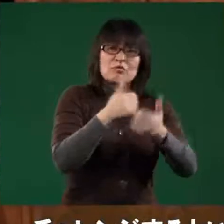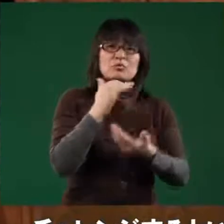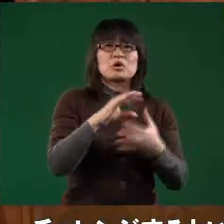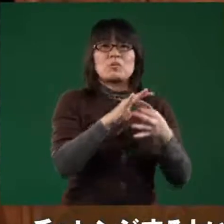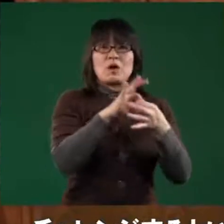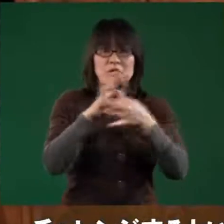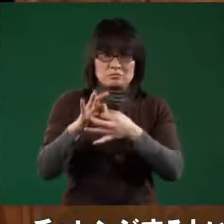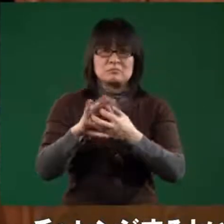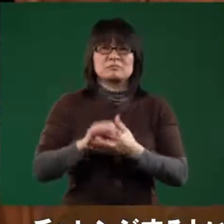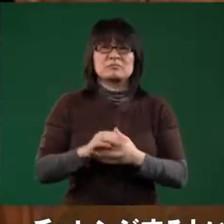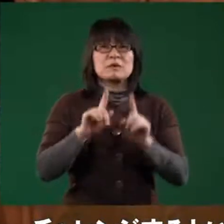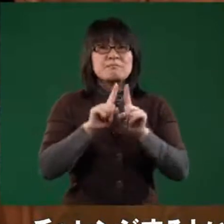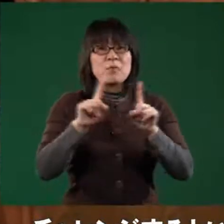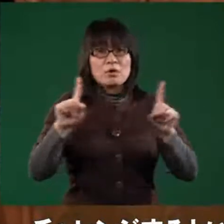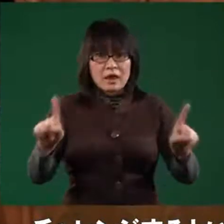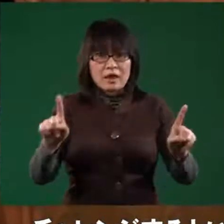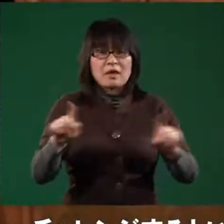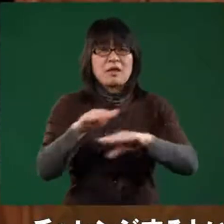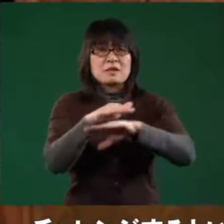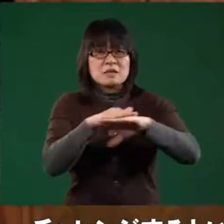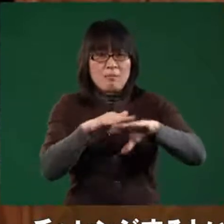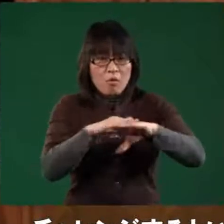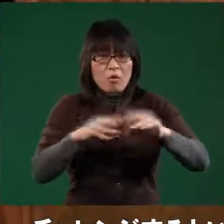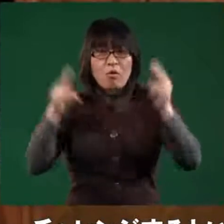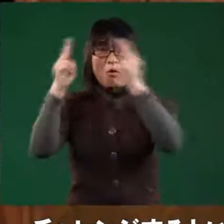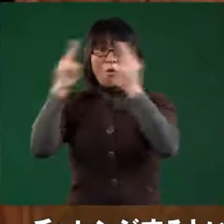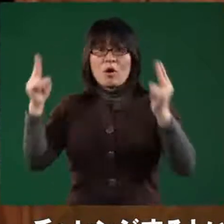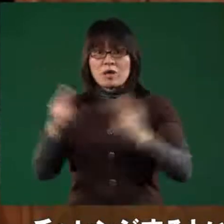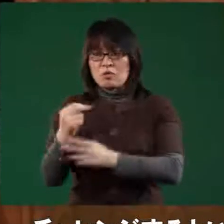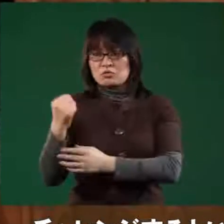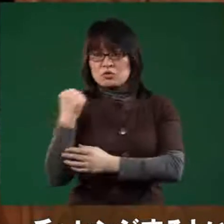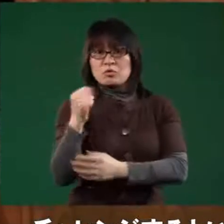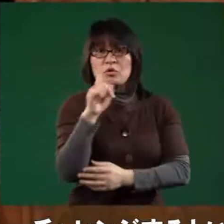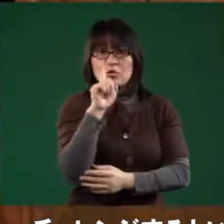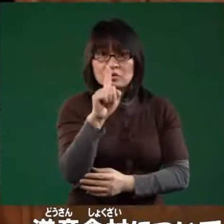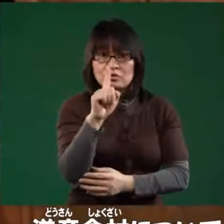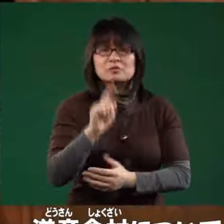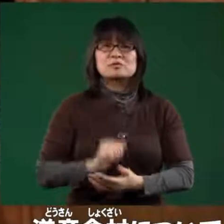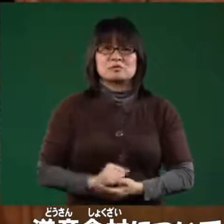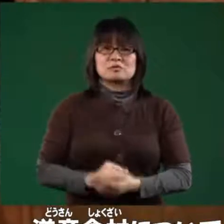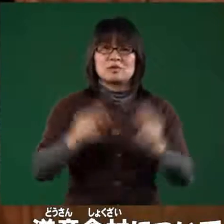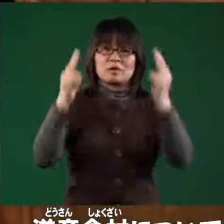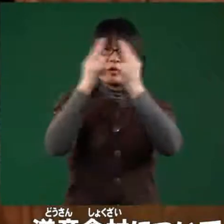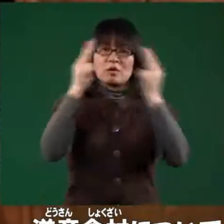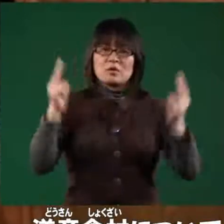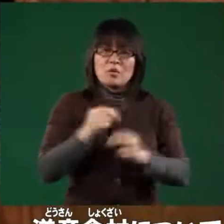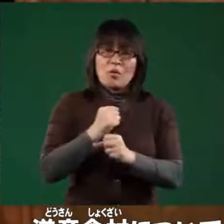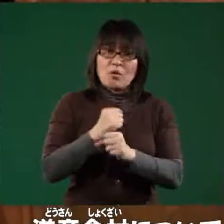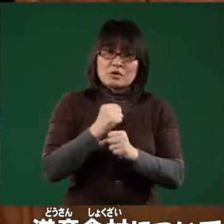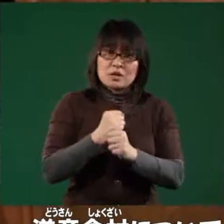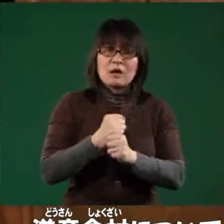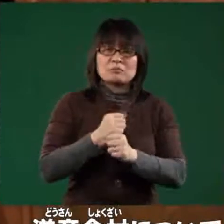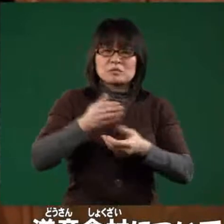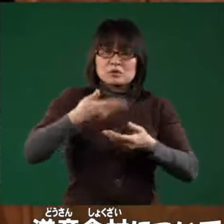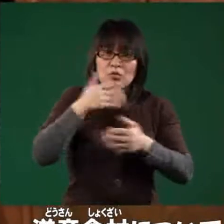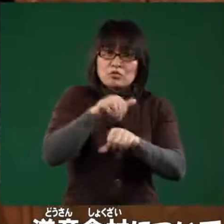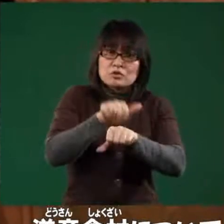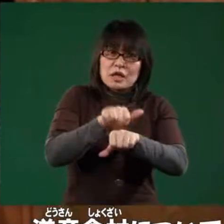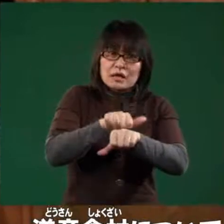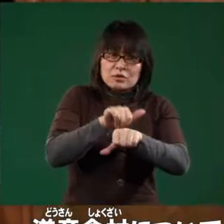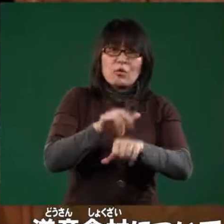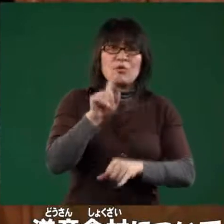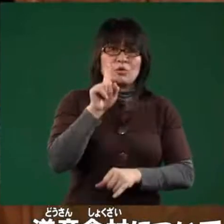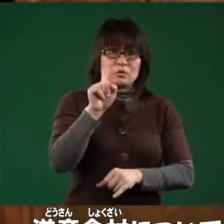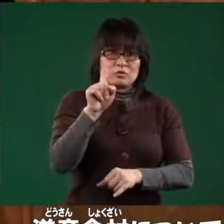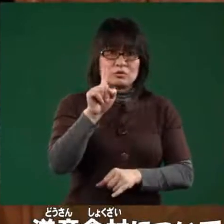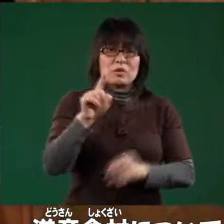が、一方で札幌、北海道の強みの一つであります動産食材について、その豊か